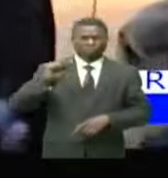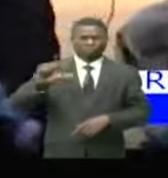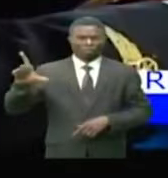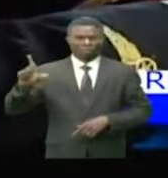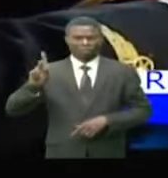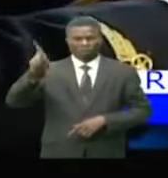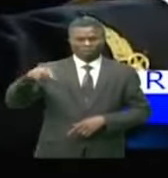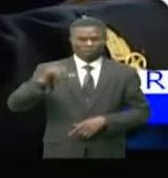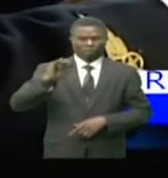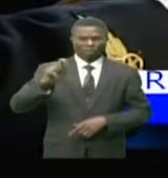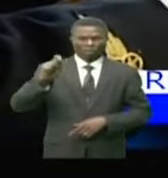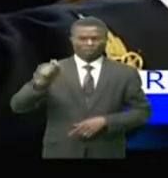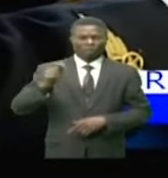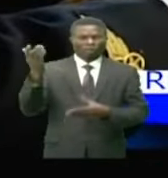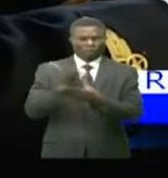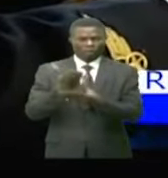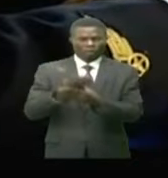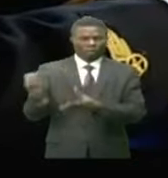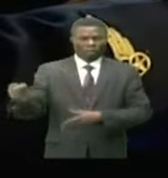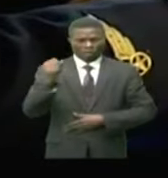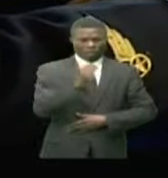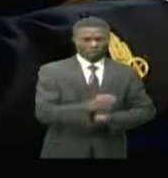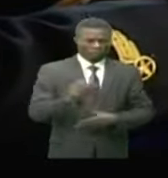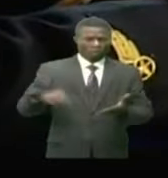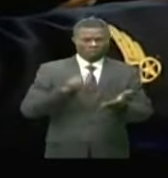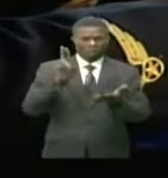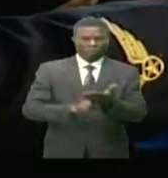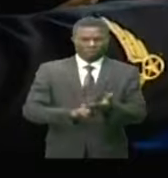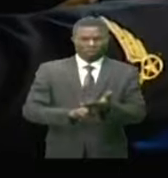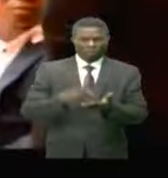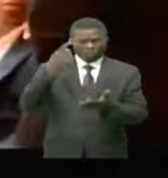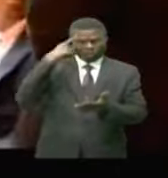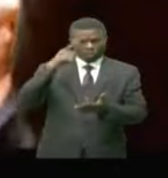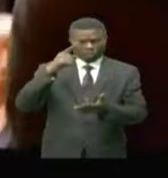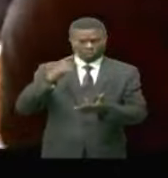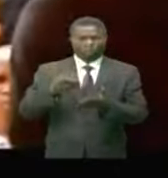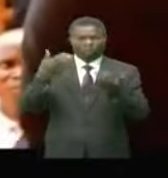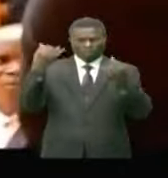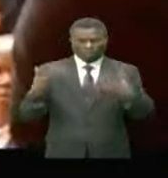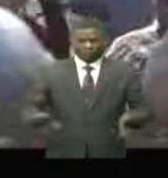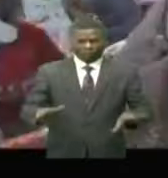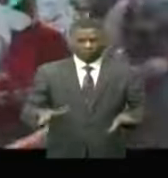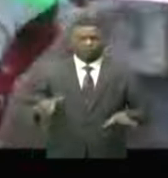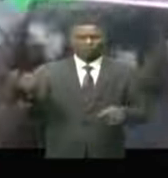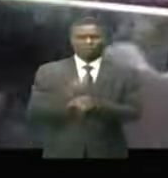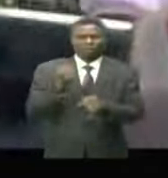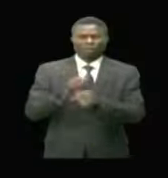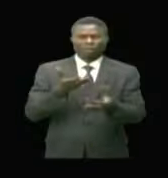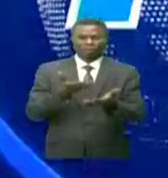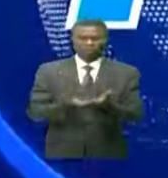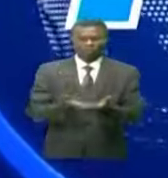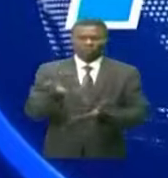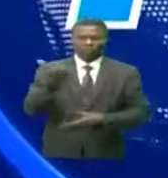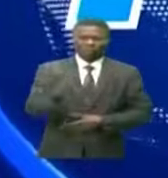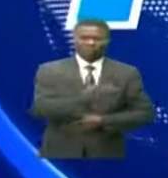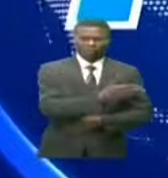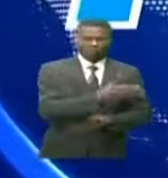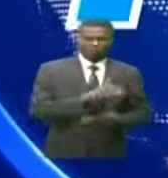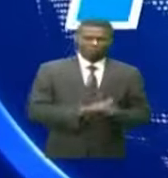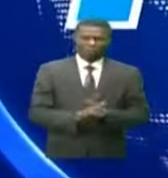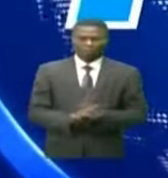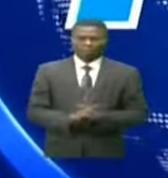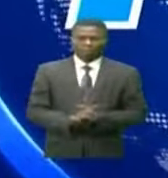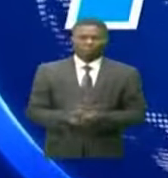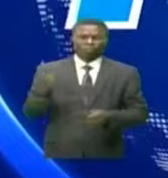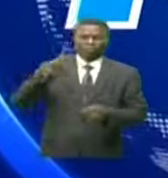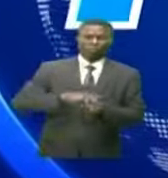des procès-verbaux d'installation ont été signés pour ainsi clôturer cette cérémonie. Richard Goulaire. La relance